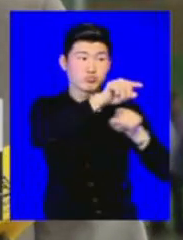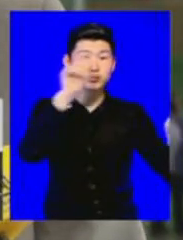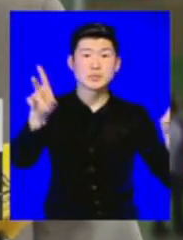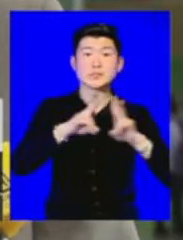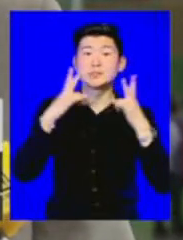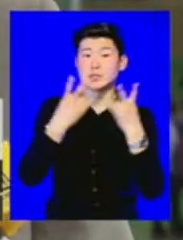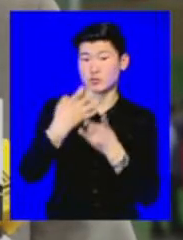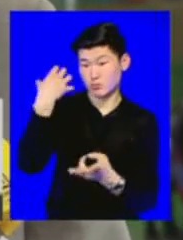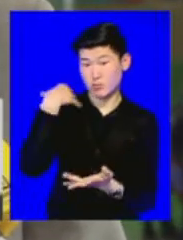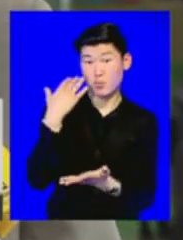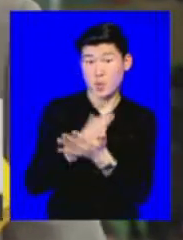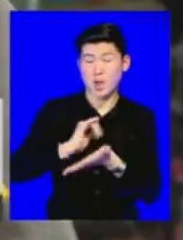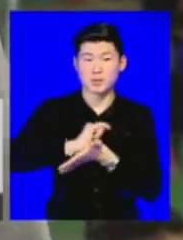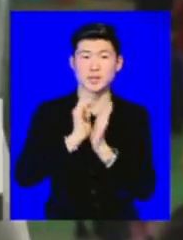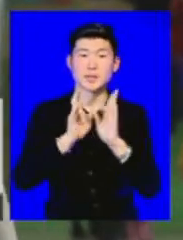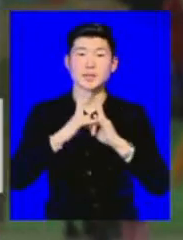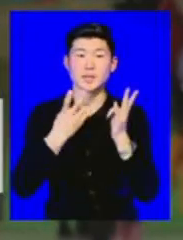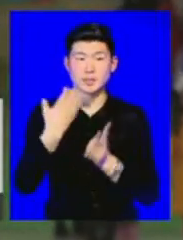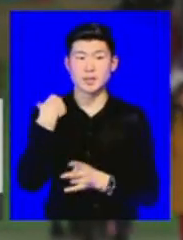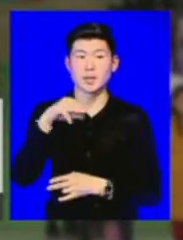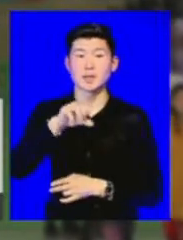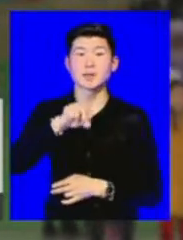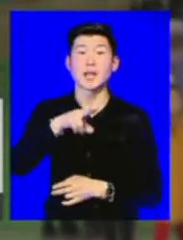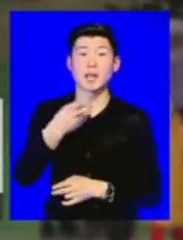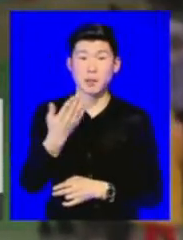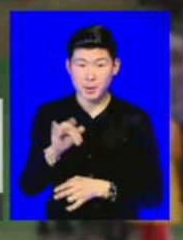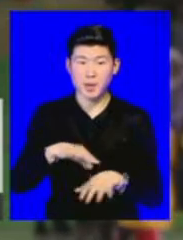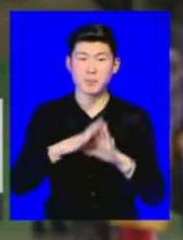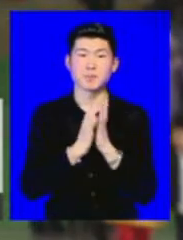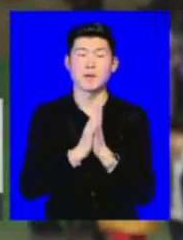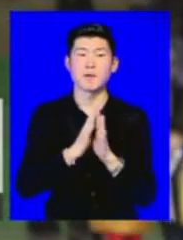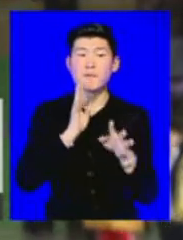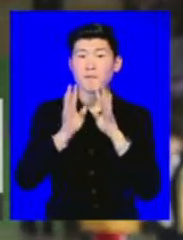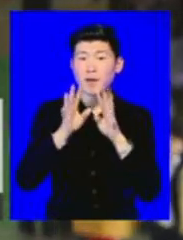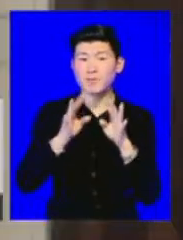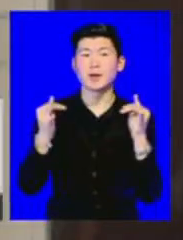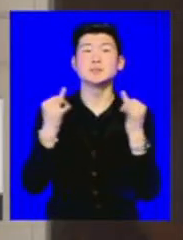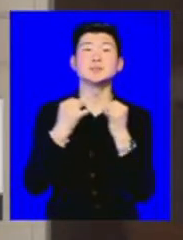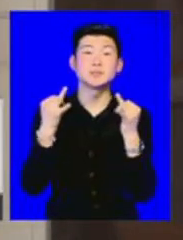энэ эзэмшлийн талбай дээр бол энэ Wi-Fi интернетийг